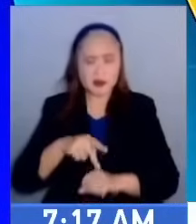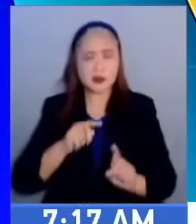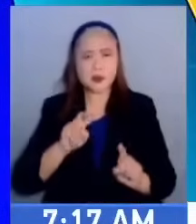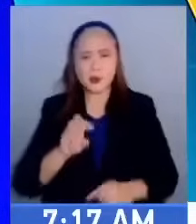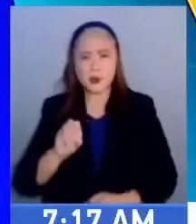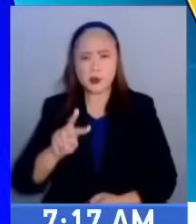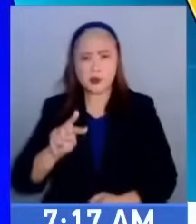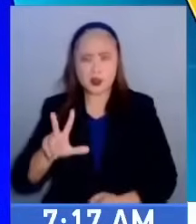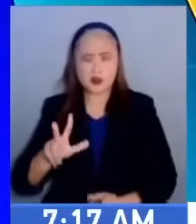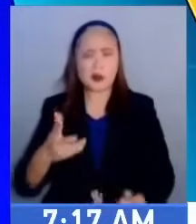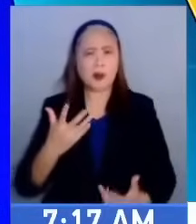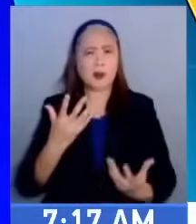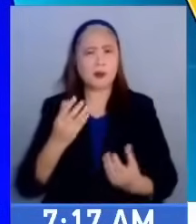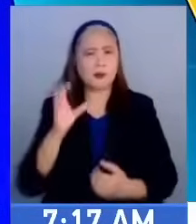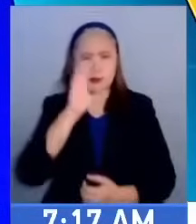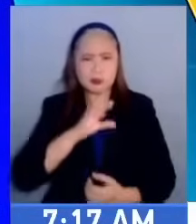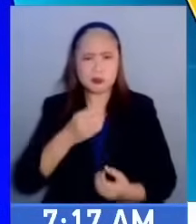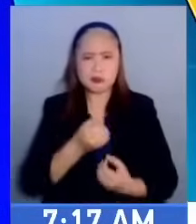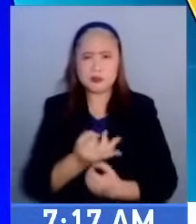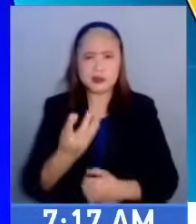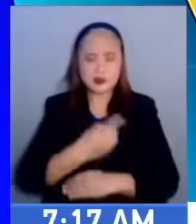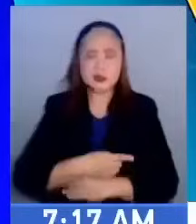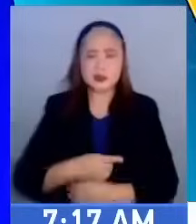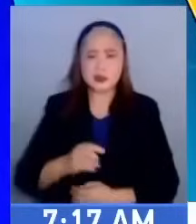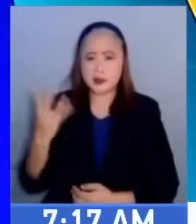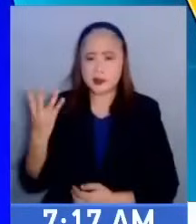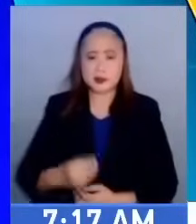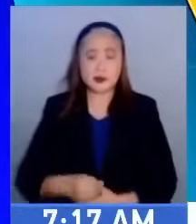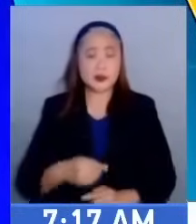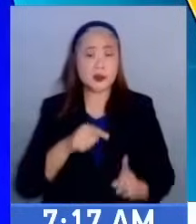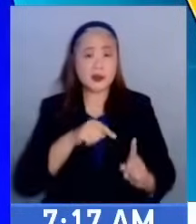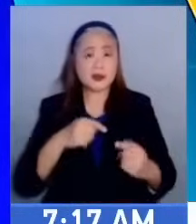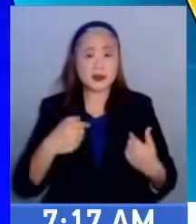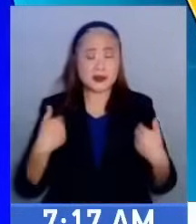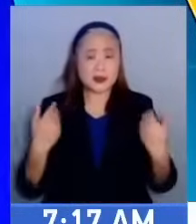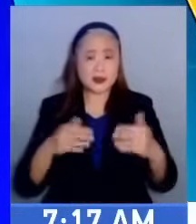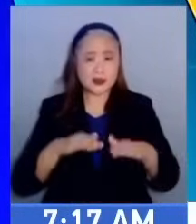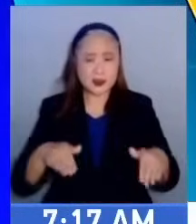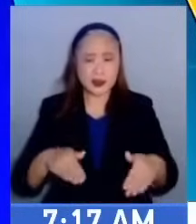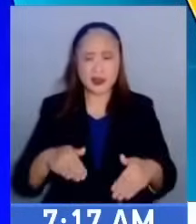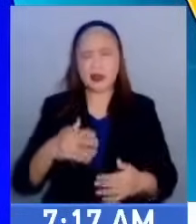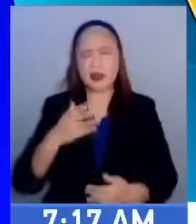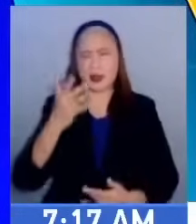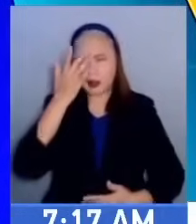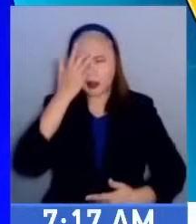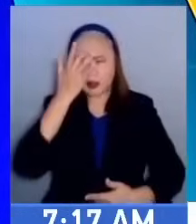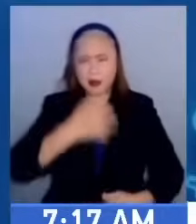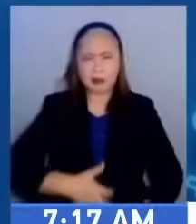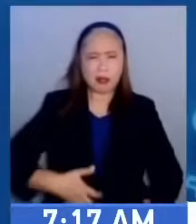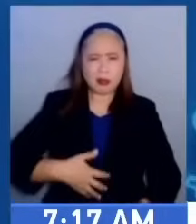ilang bata sa Davao City matapos daw kumain ng spaghetti narito ang unang